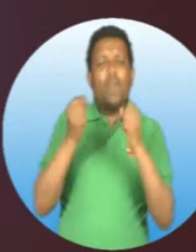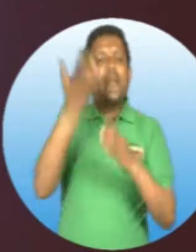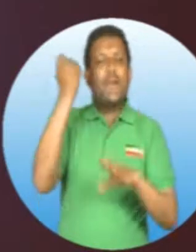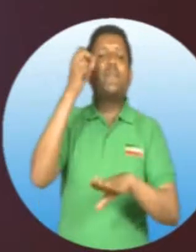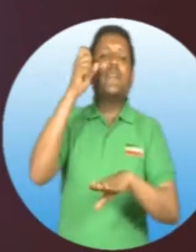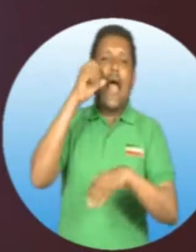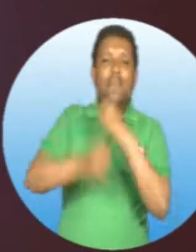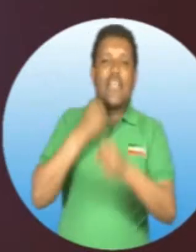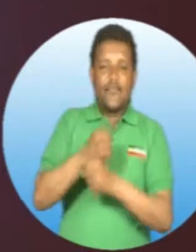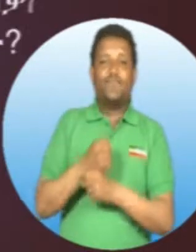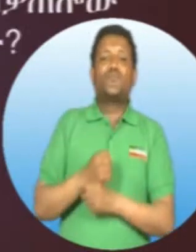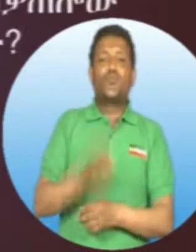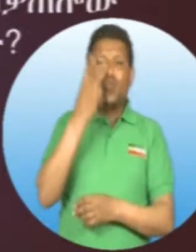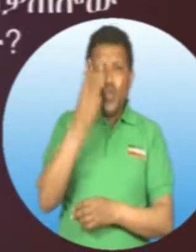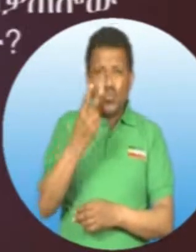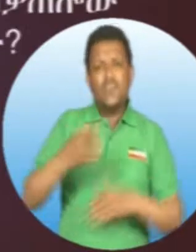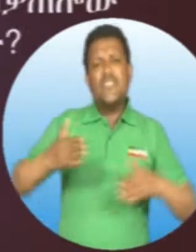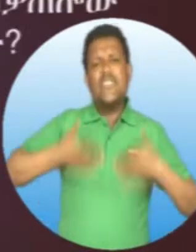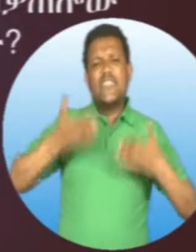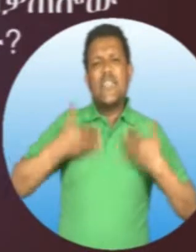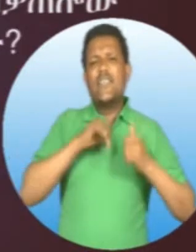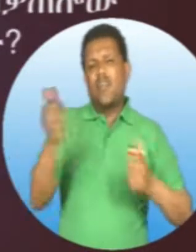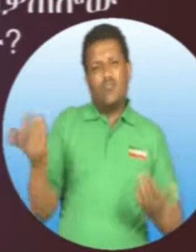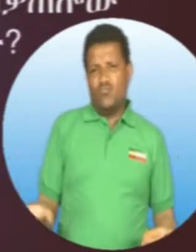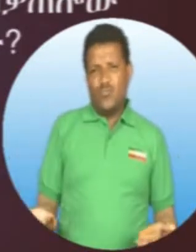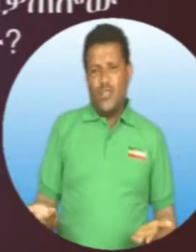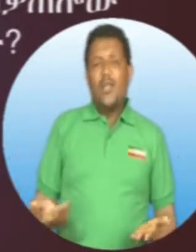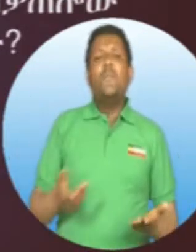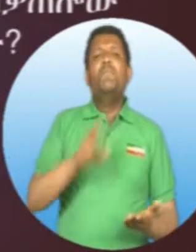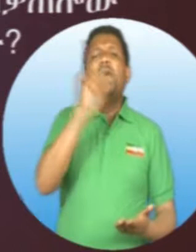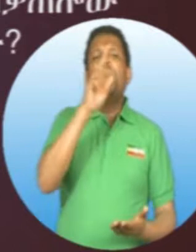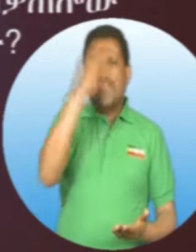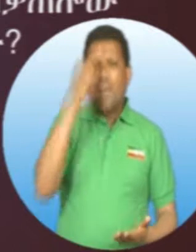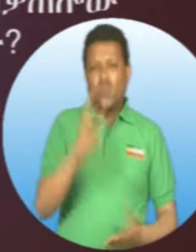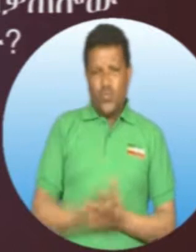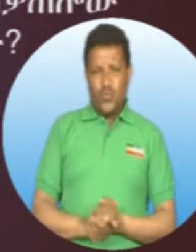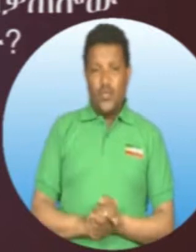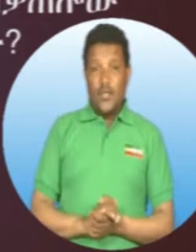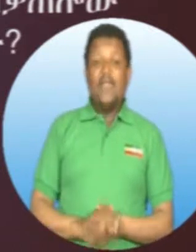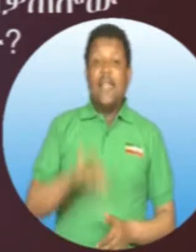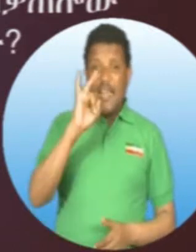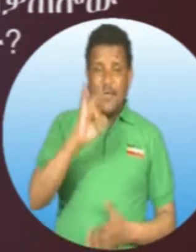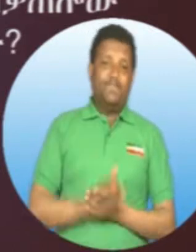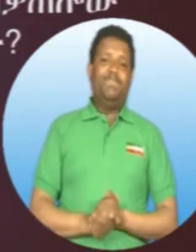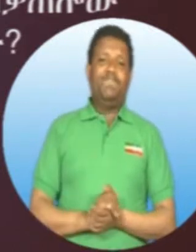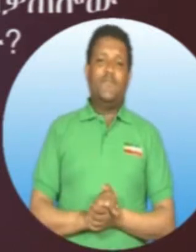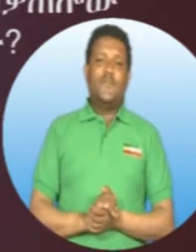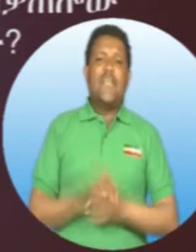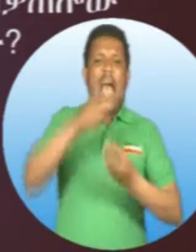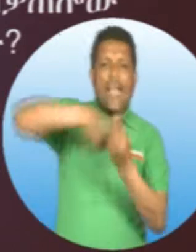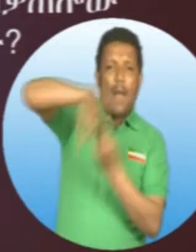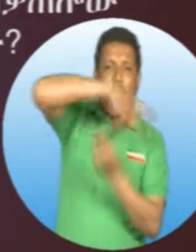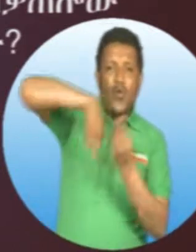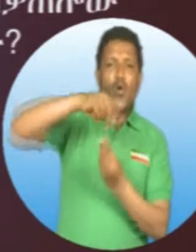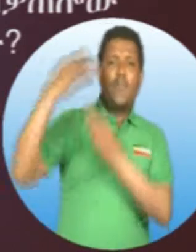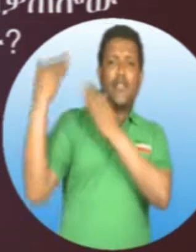ሀ ወንድማማቾቹ ተጣልተው በነበሩባቸው አመታት ሁለቱም ደስተኞች ያልነበሩት በምን የተነሳ